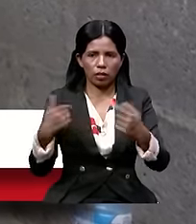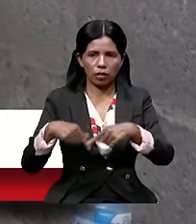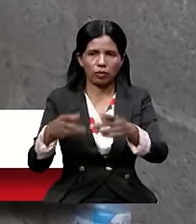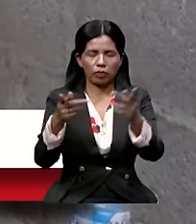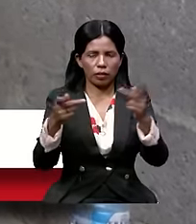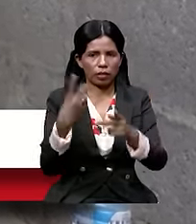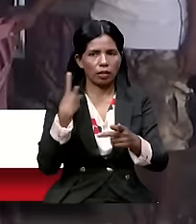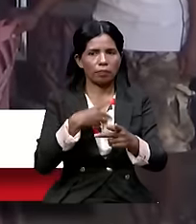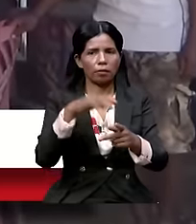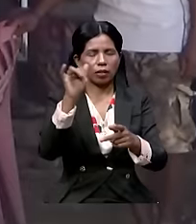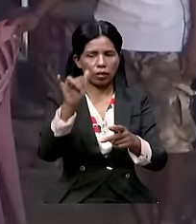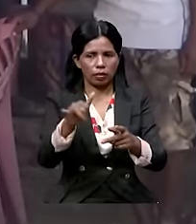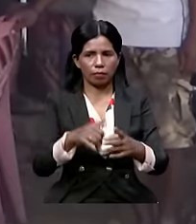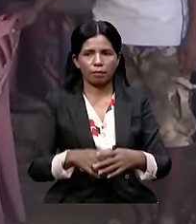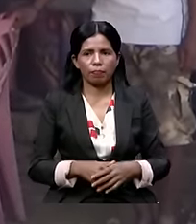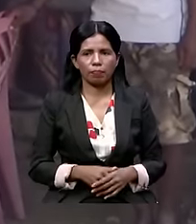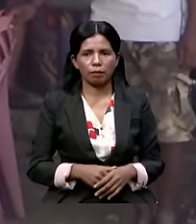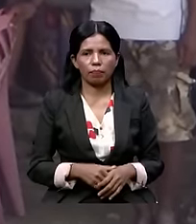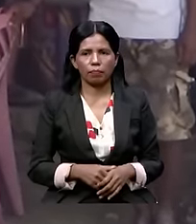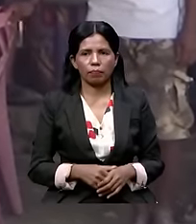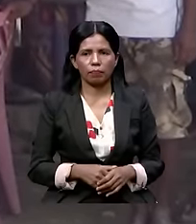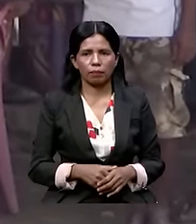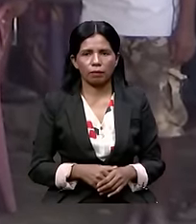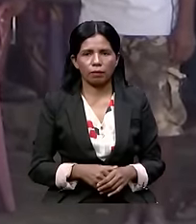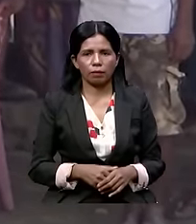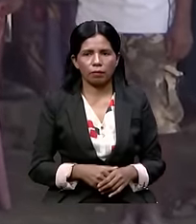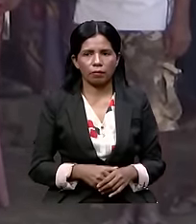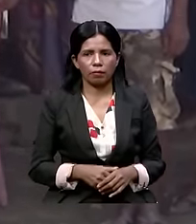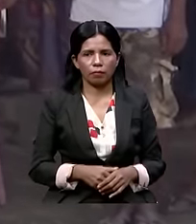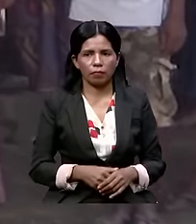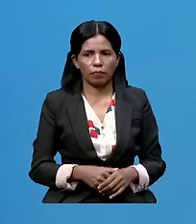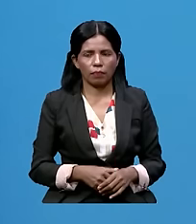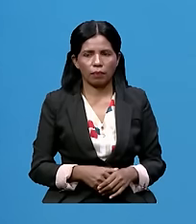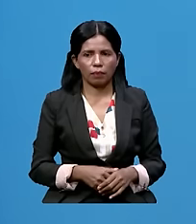de ambele na ba ka komena ba shiber